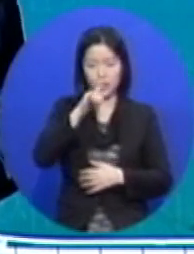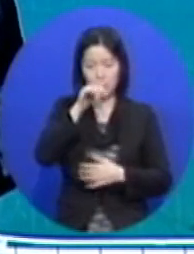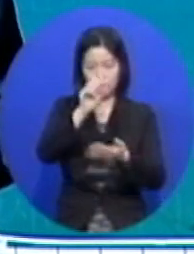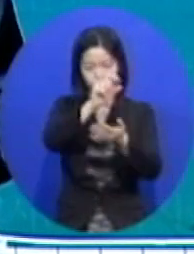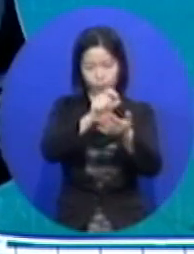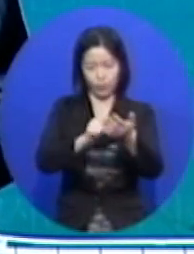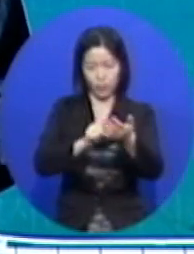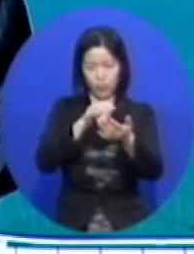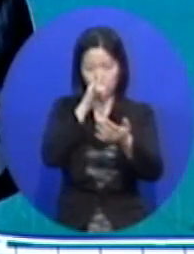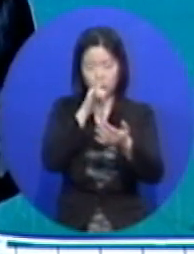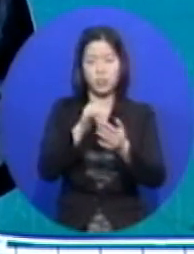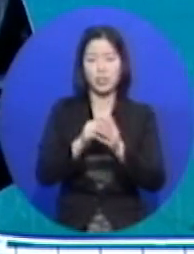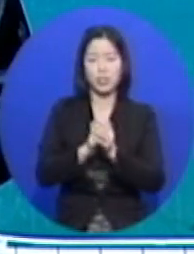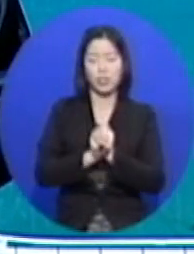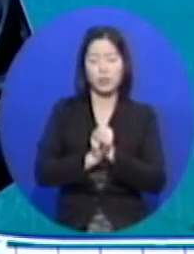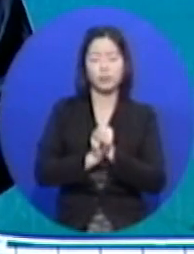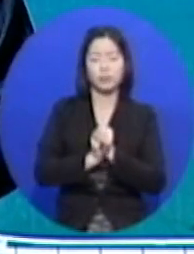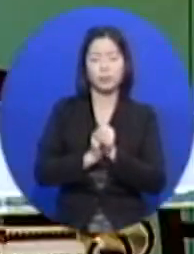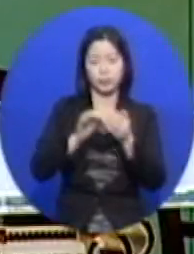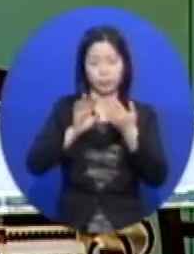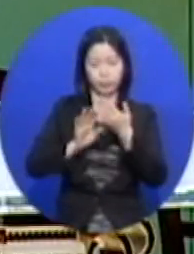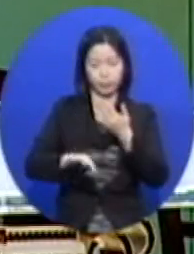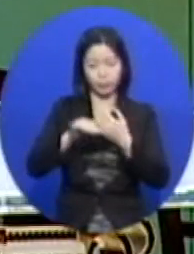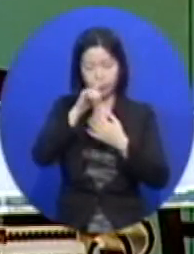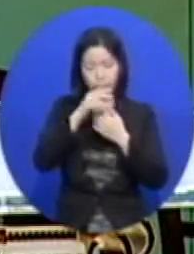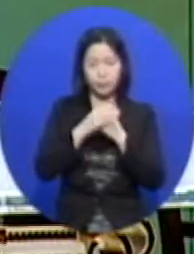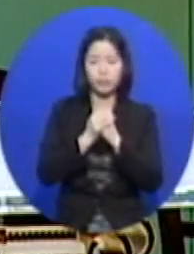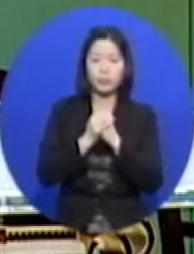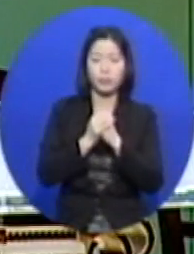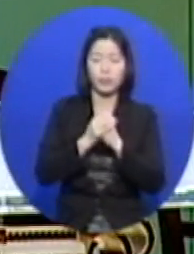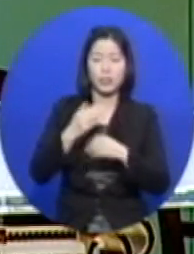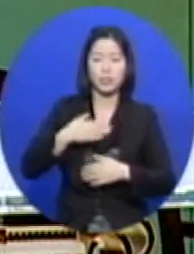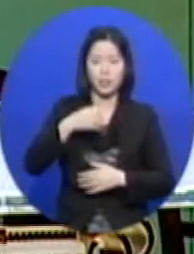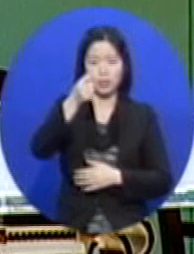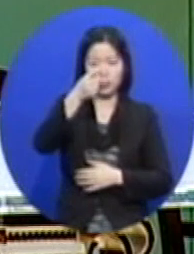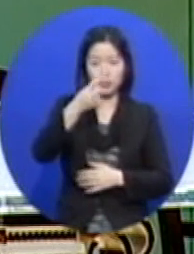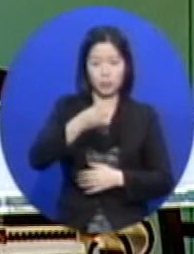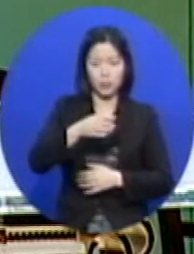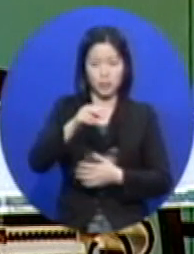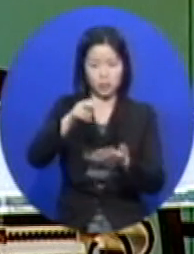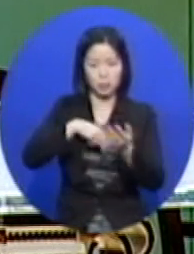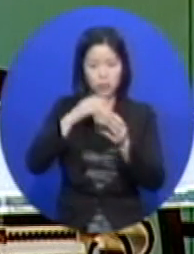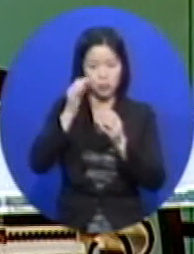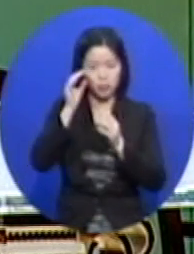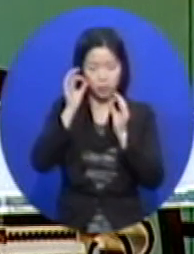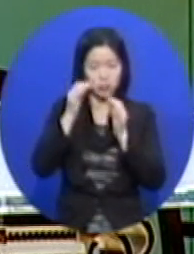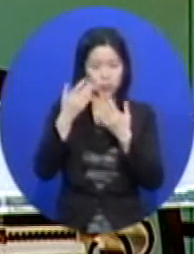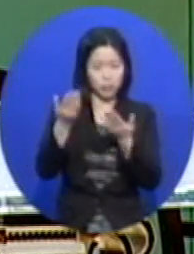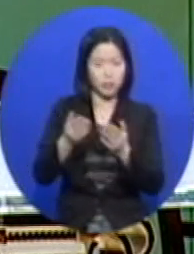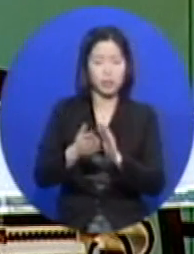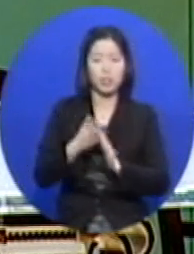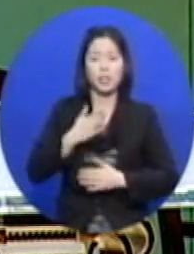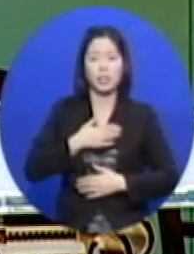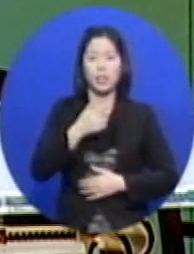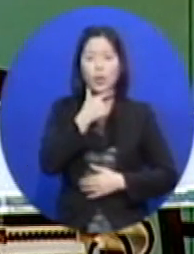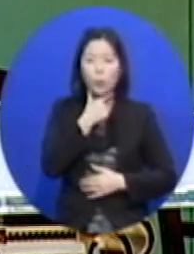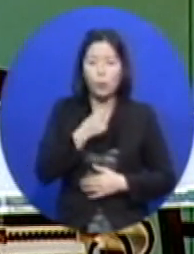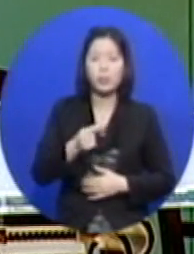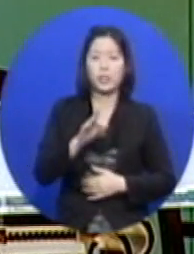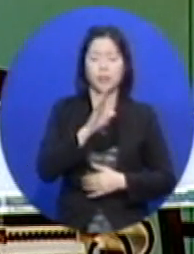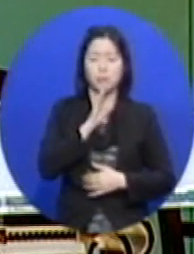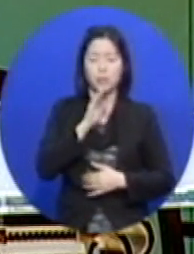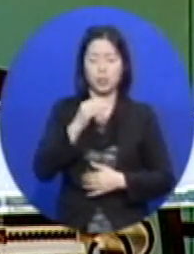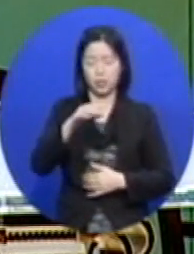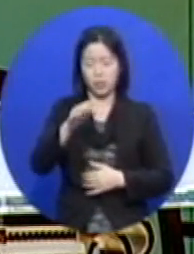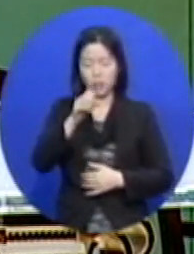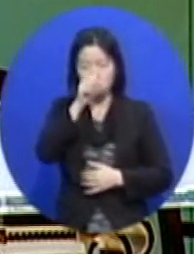7장 15절 부터 조이 아 로 나오는데 제가 몇 구절만 읽어 드릴께요 내가 원하는 바 선은 행하지